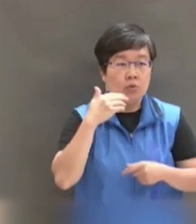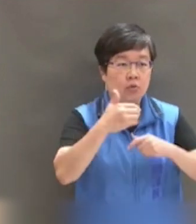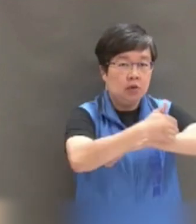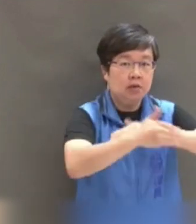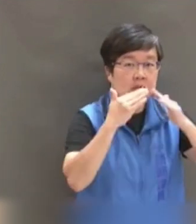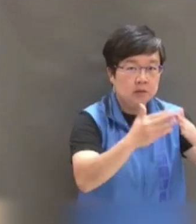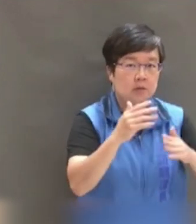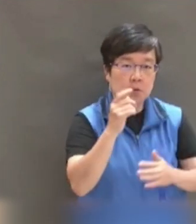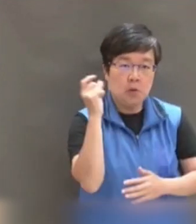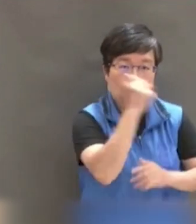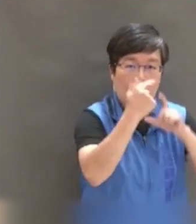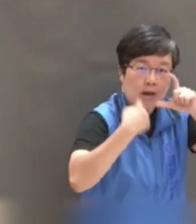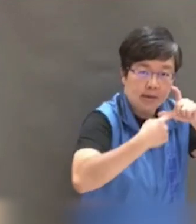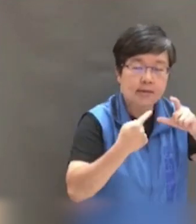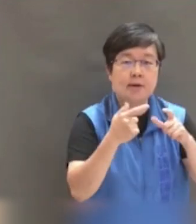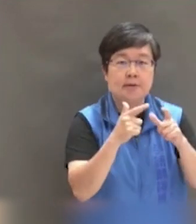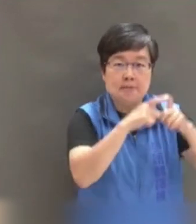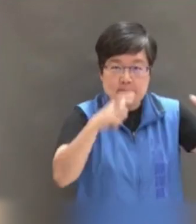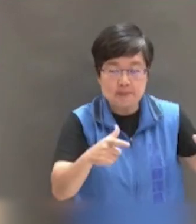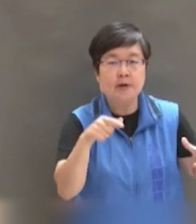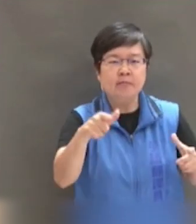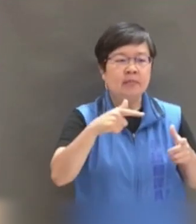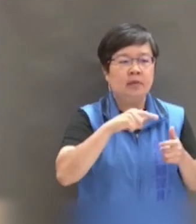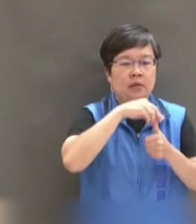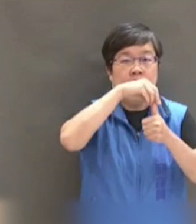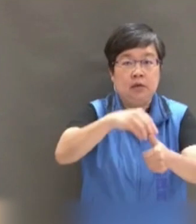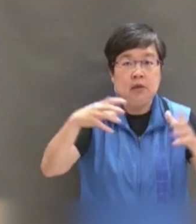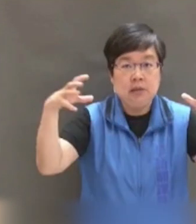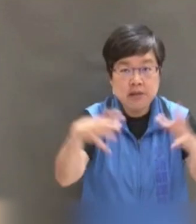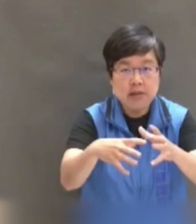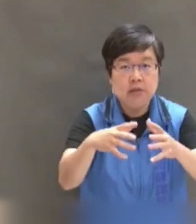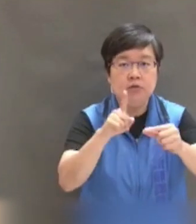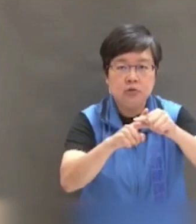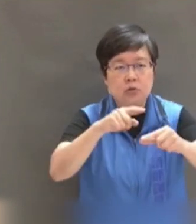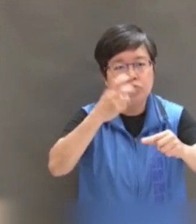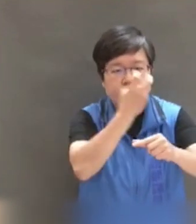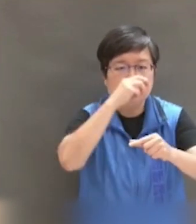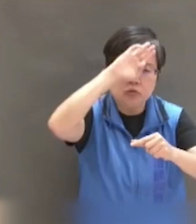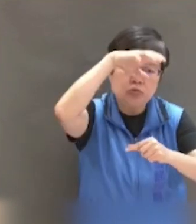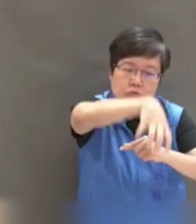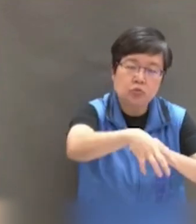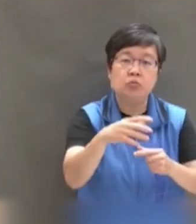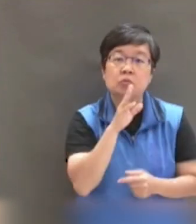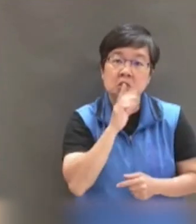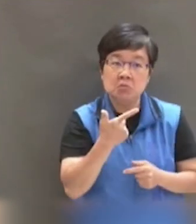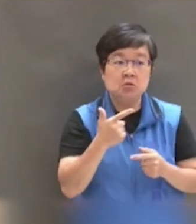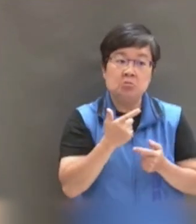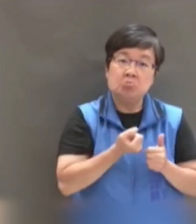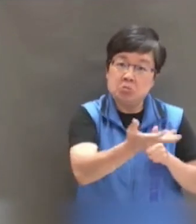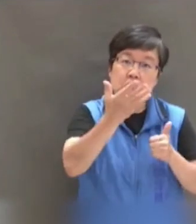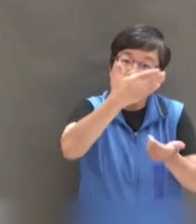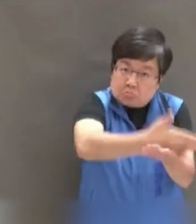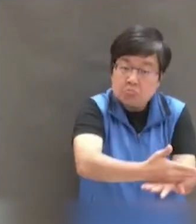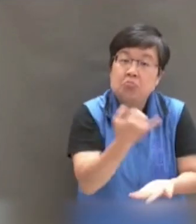握可能确诊者并送至集中检疫所，是不是也有可能减少部分传播？ 当然